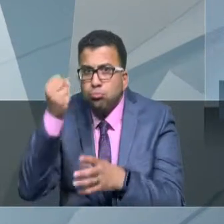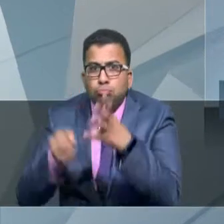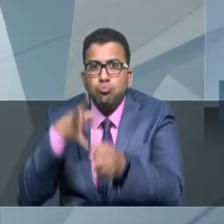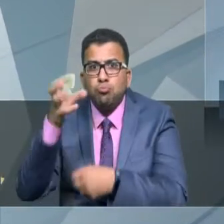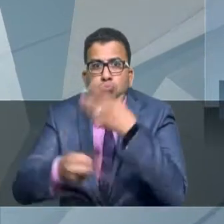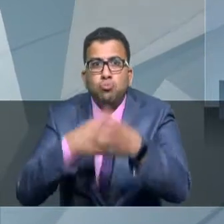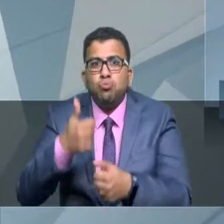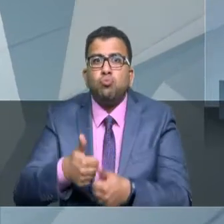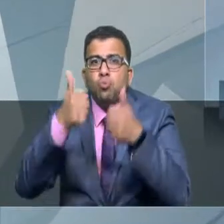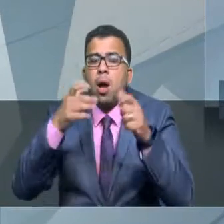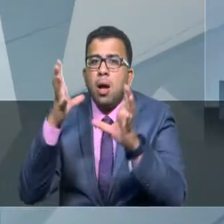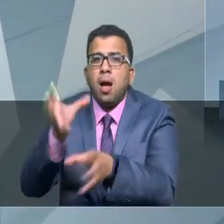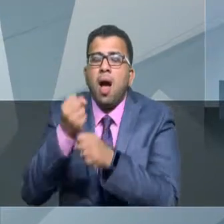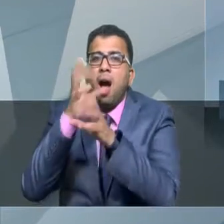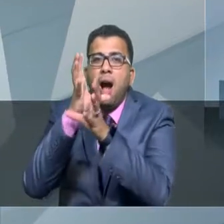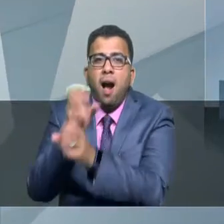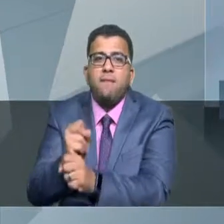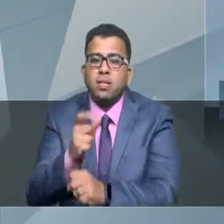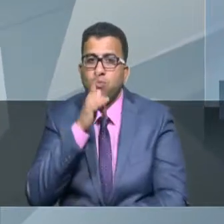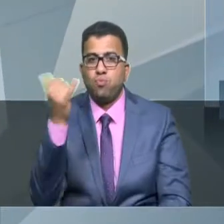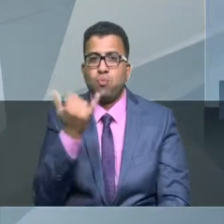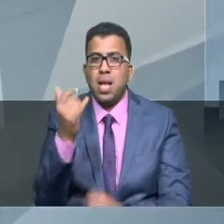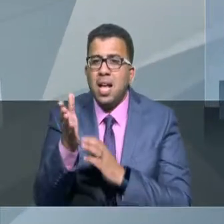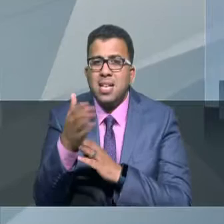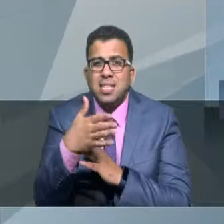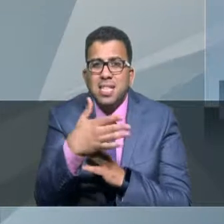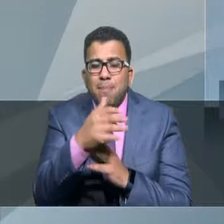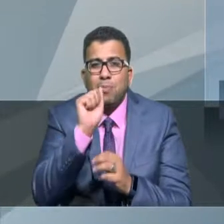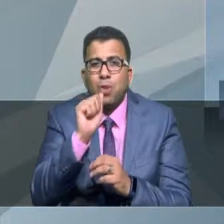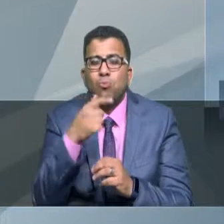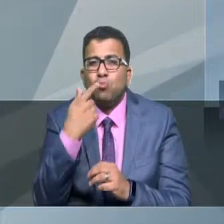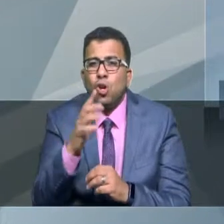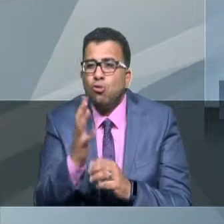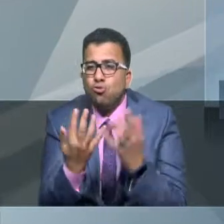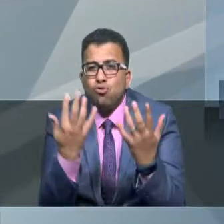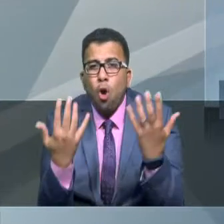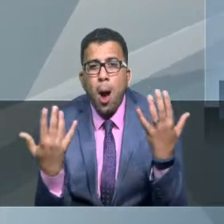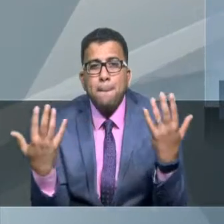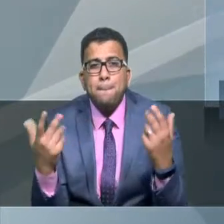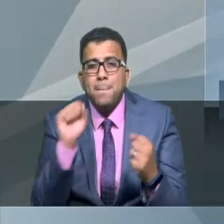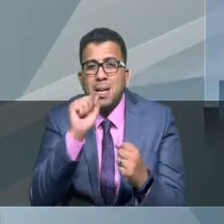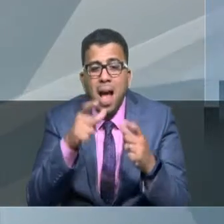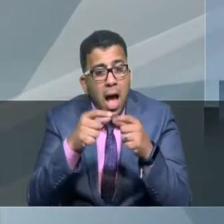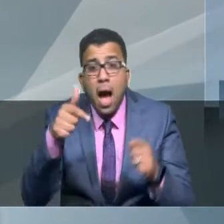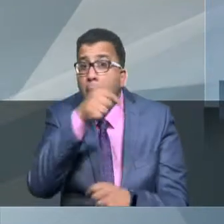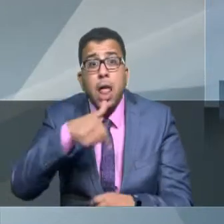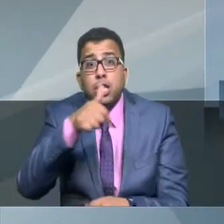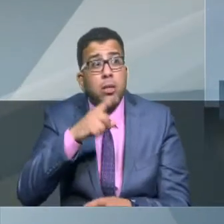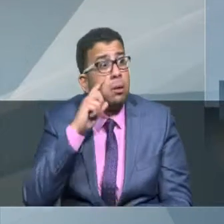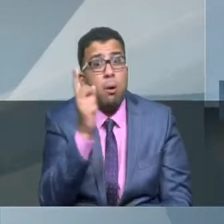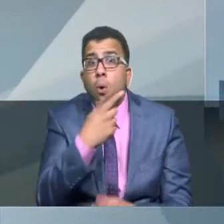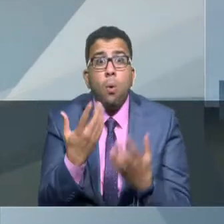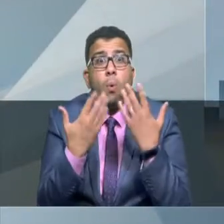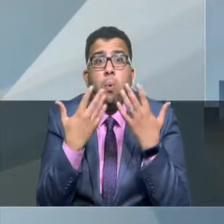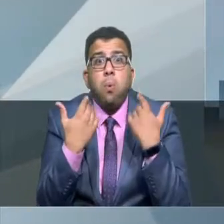بعض عندنا أسماك الشعاب المرجانية اللي مش موجودة في الخليج العربي ولكن وجدت